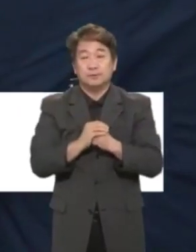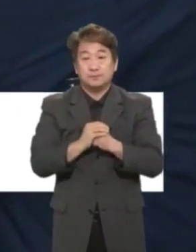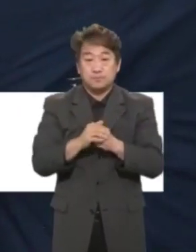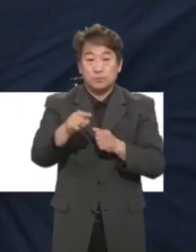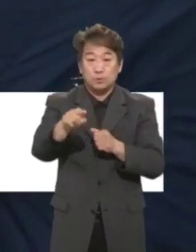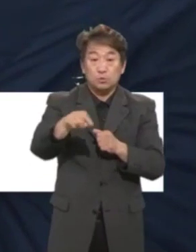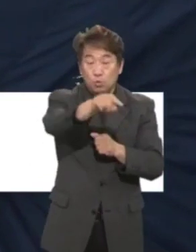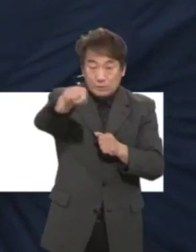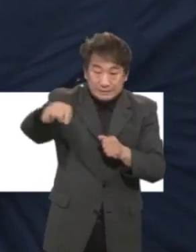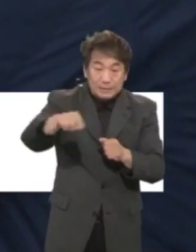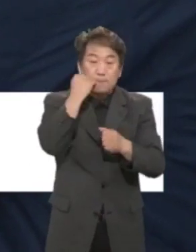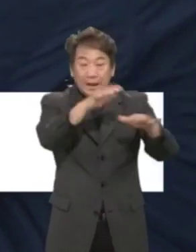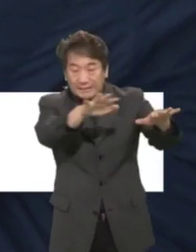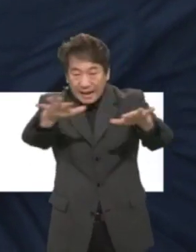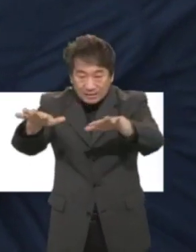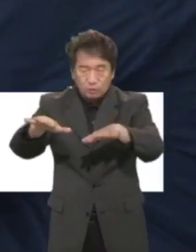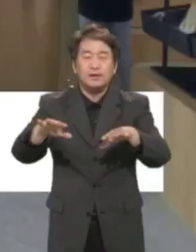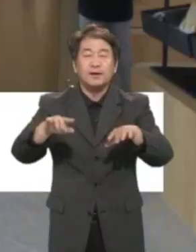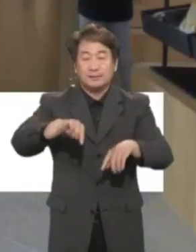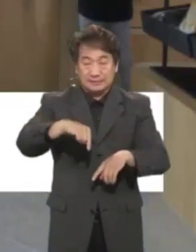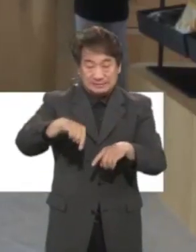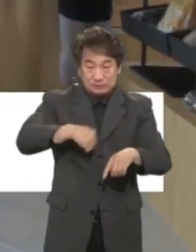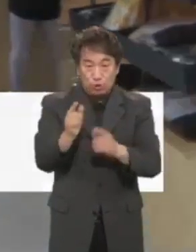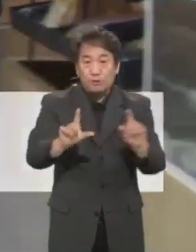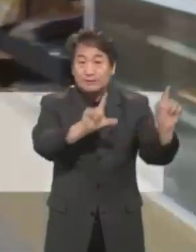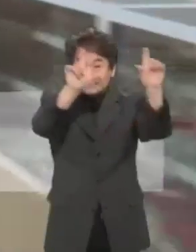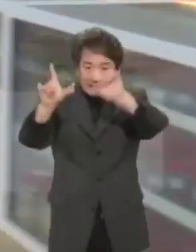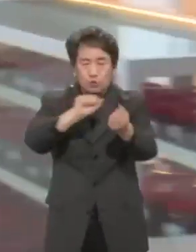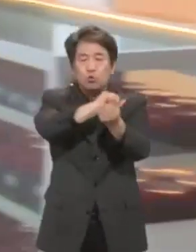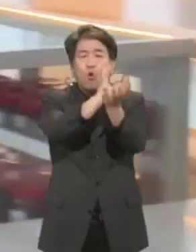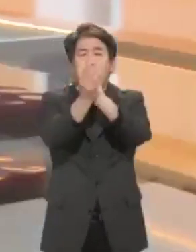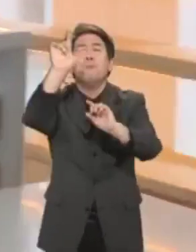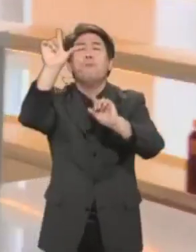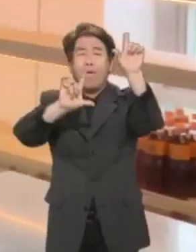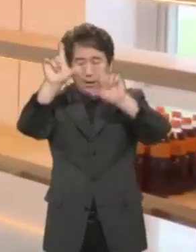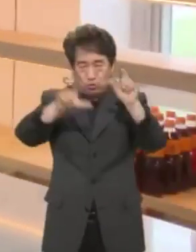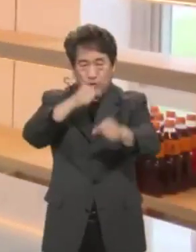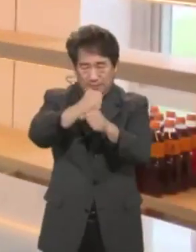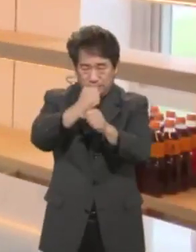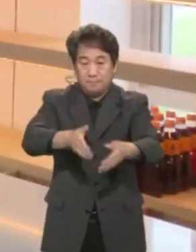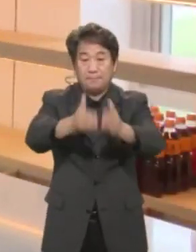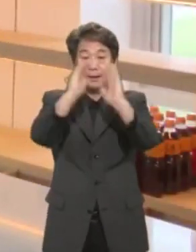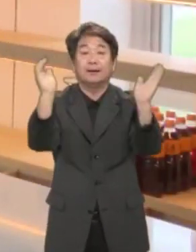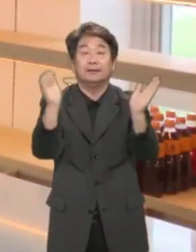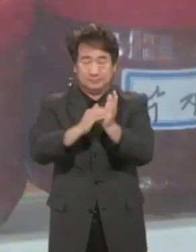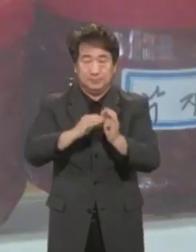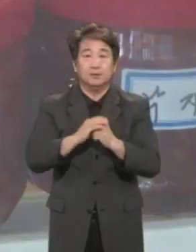태안해안에서 자생하는 해당화 꽃잎을 형상화해 지역의 새로운 랜드마크로 기대되고 있습니다